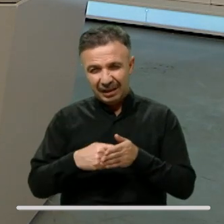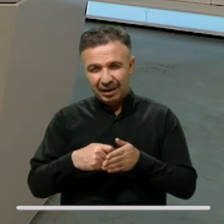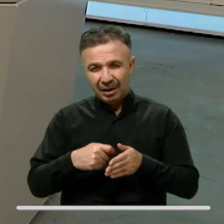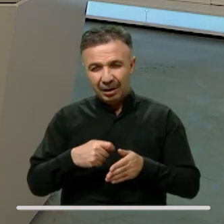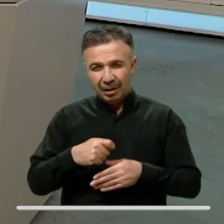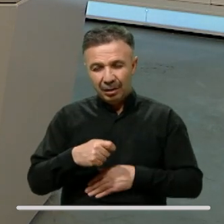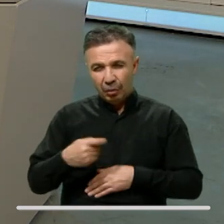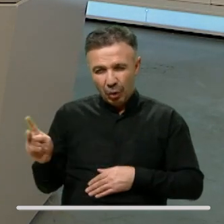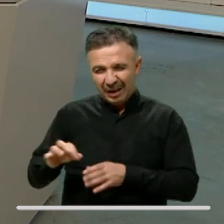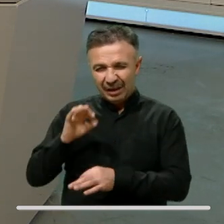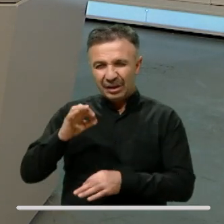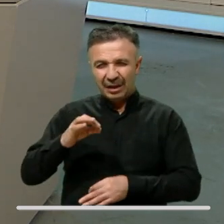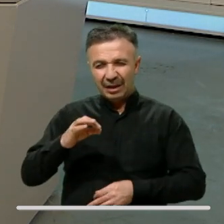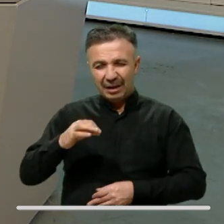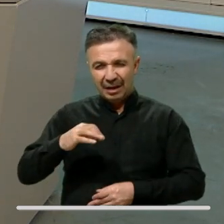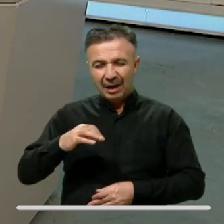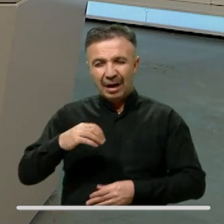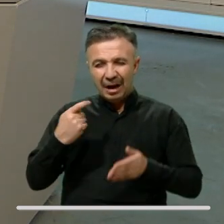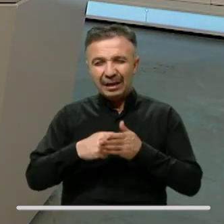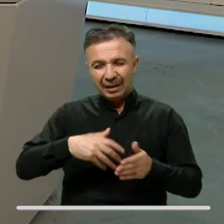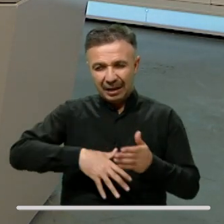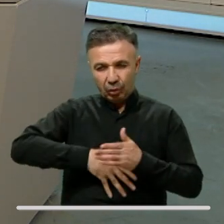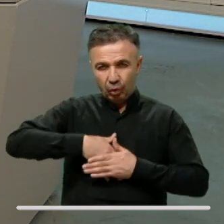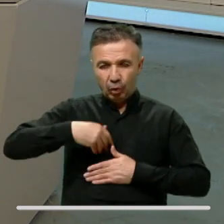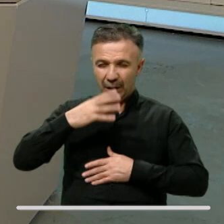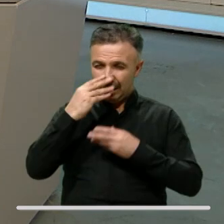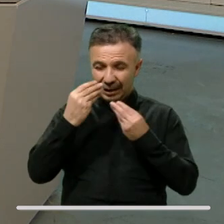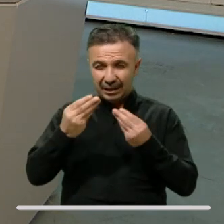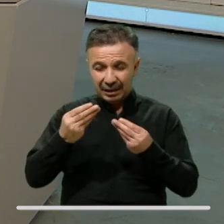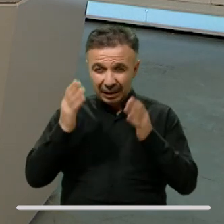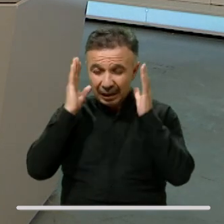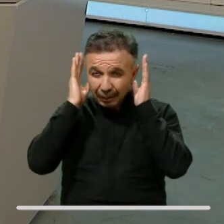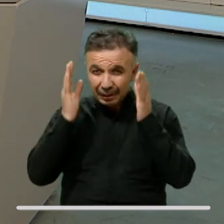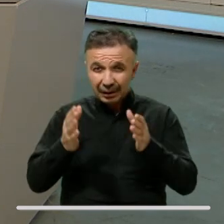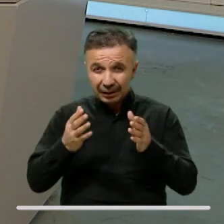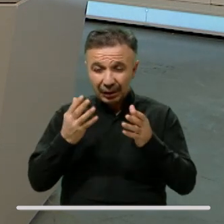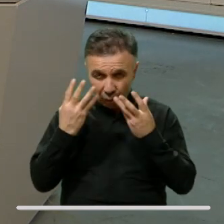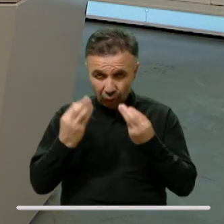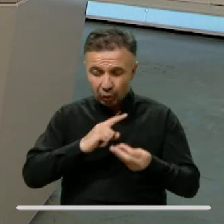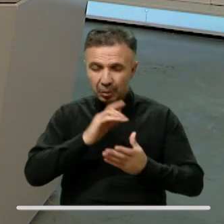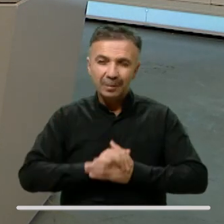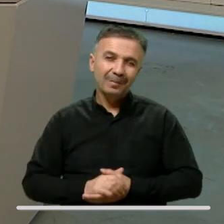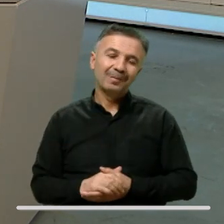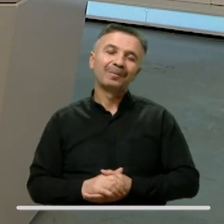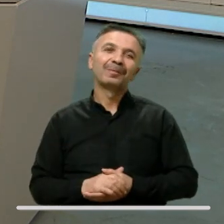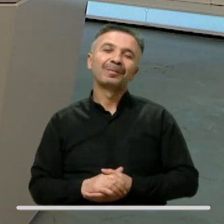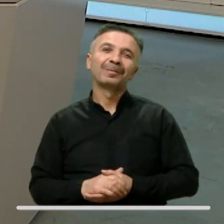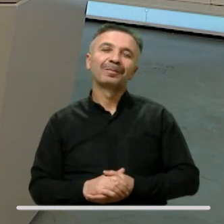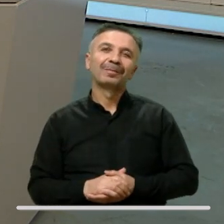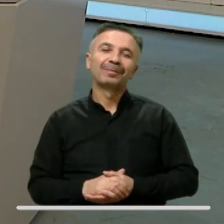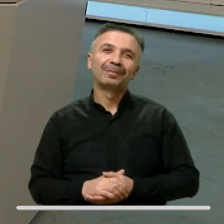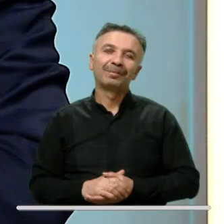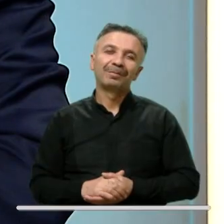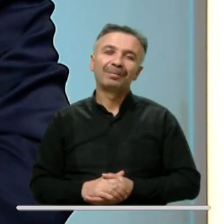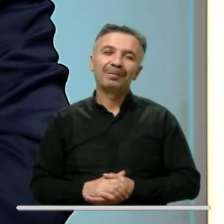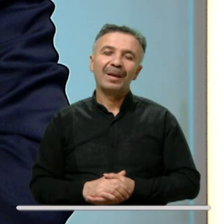ruhuna bağışlanmak maksatlı namaz kılınır mı diye sorayım. Sonra herhalde bu cevap evetse dört rekat daha fazla sevap getirir. Bir